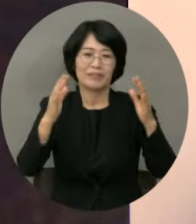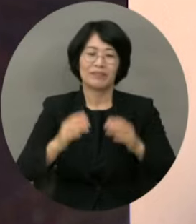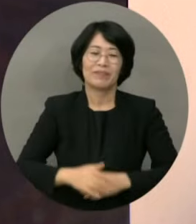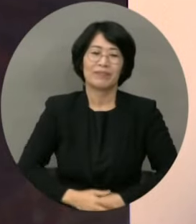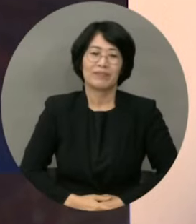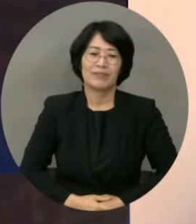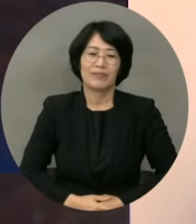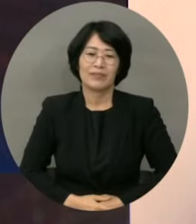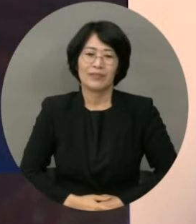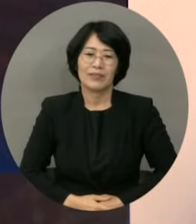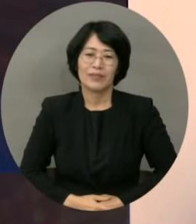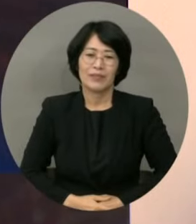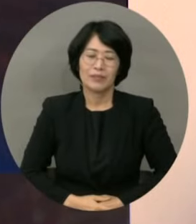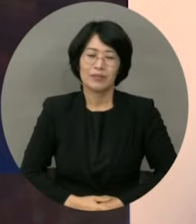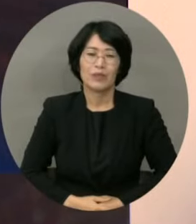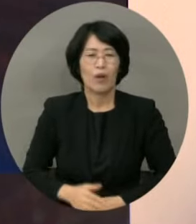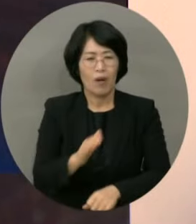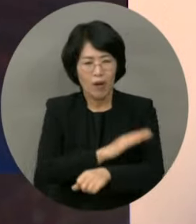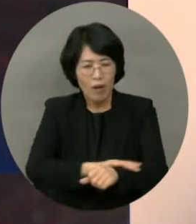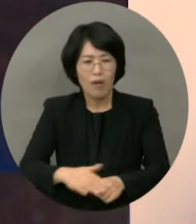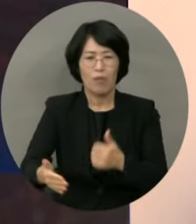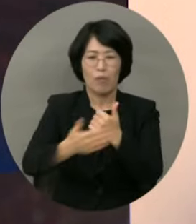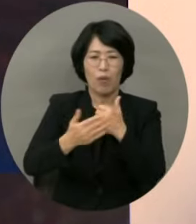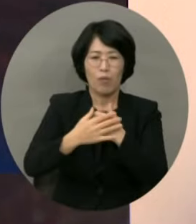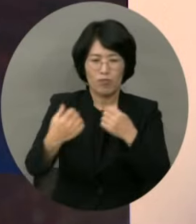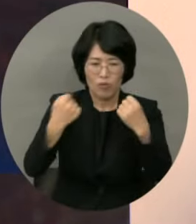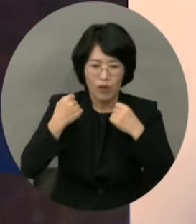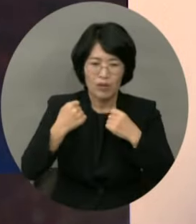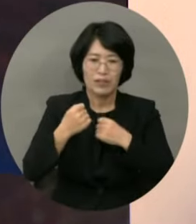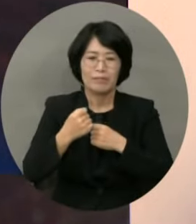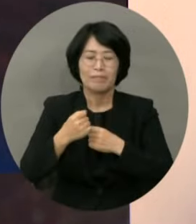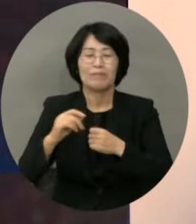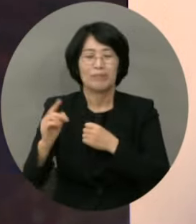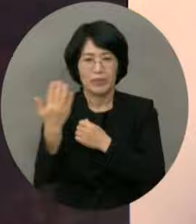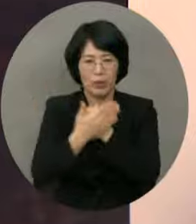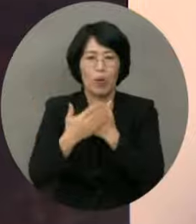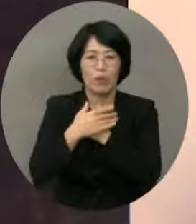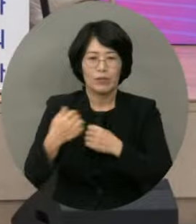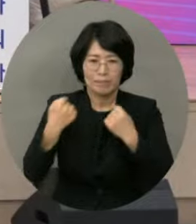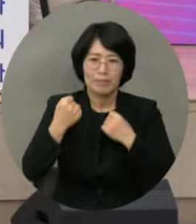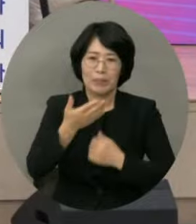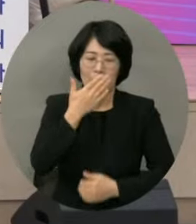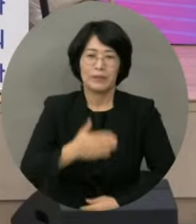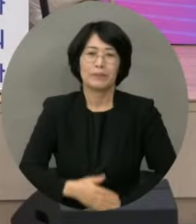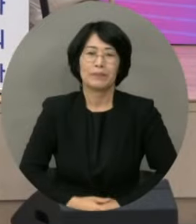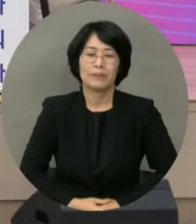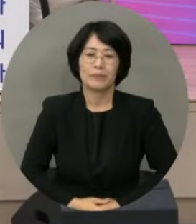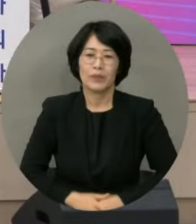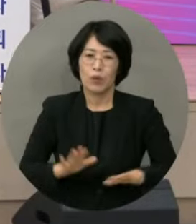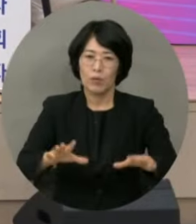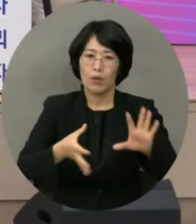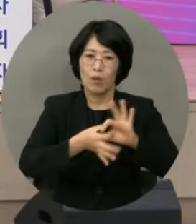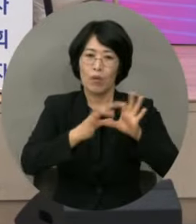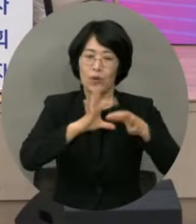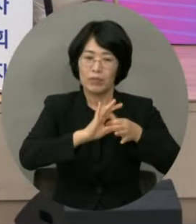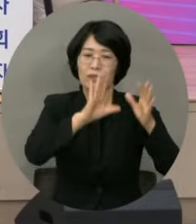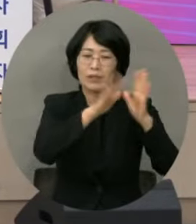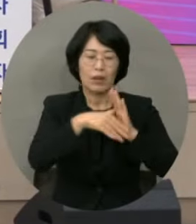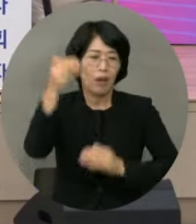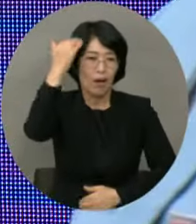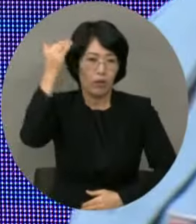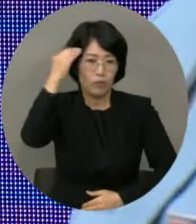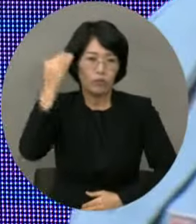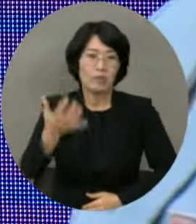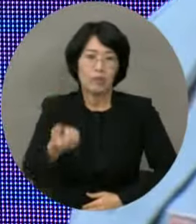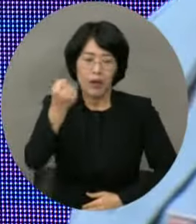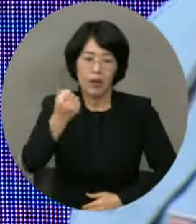너무 기특하다고도 해주고 응원도 많이 해주셔서 힘내서 할수 있었던 것 같아요. 이번 올림픽에서 우리나라가